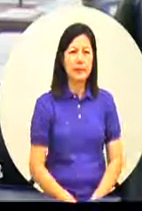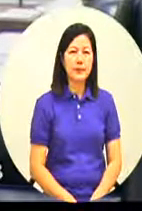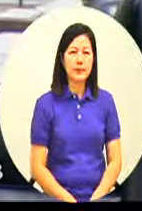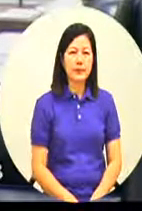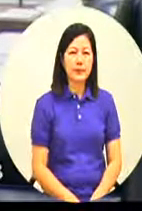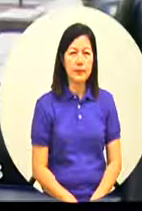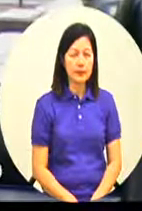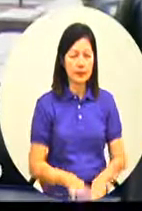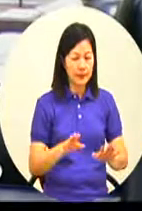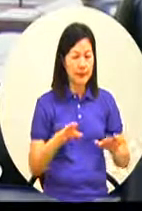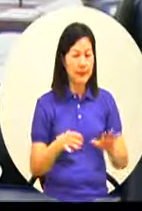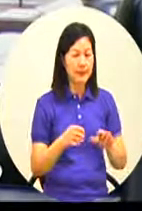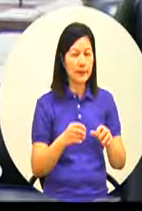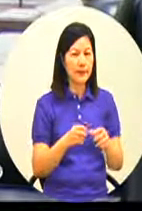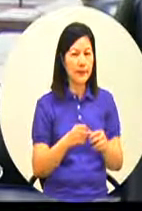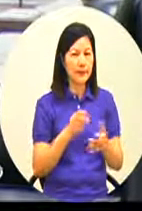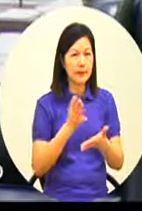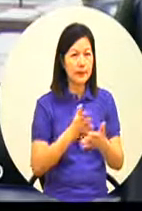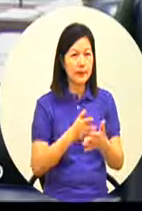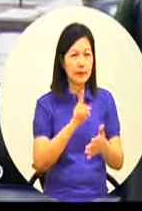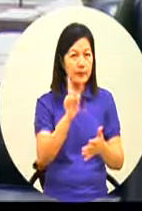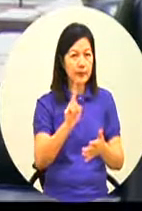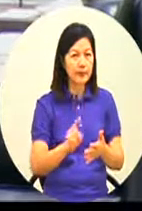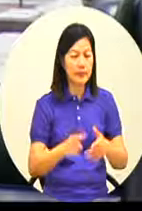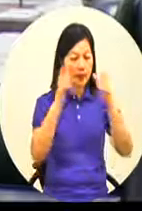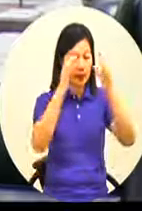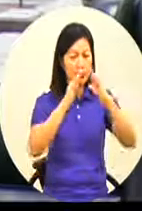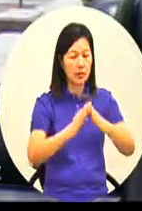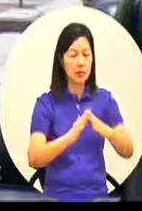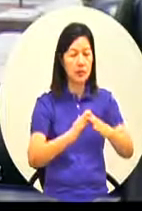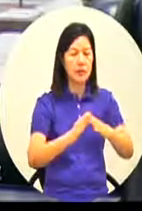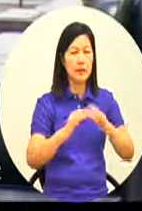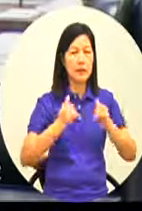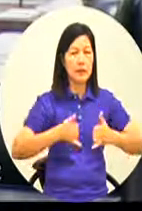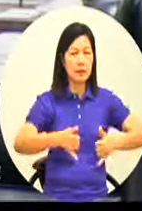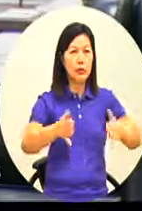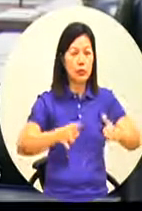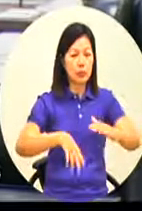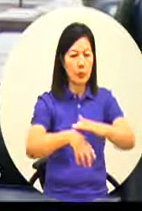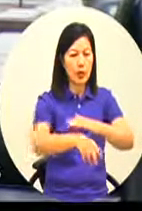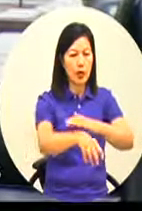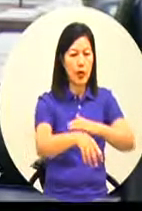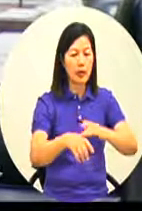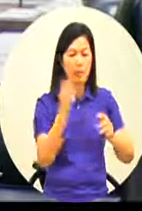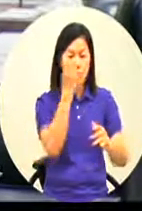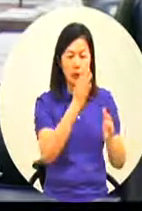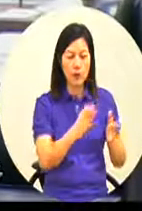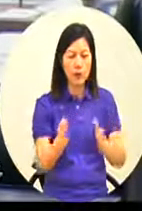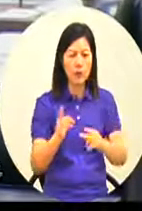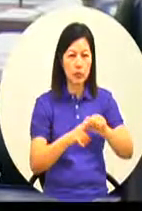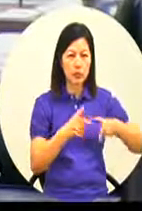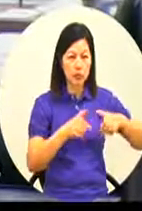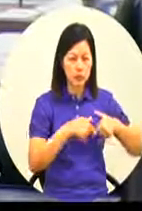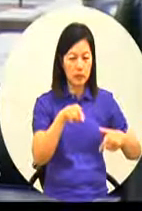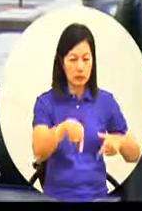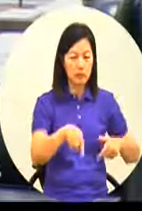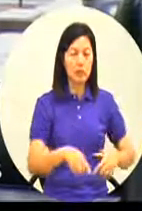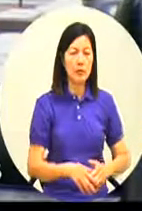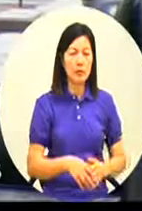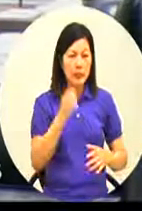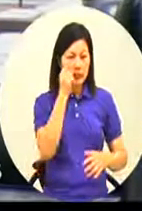我们现在要成立的这一个叫做高雄市道路挖掘，哦，管理中心这个部分，哦，我就说台南